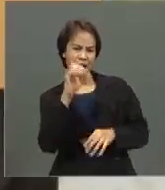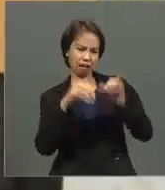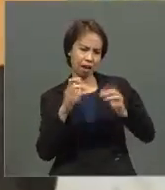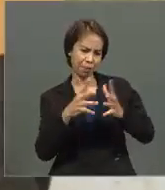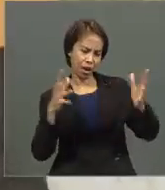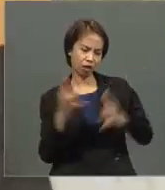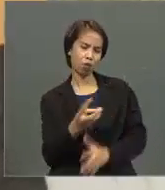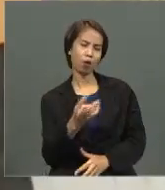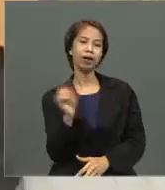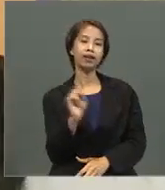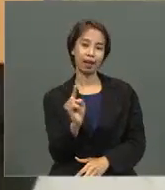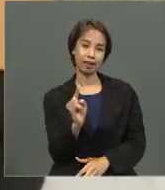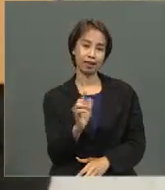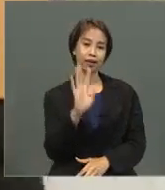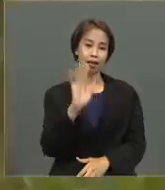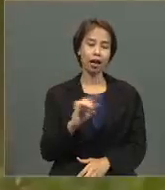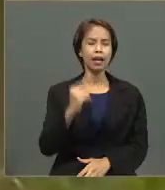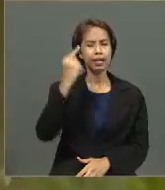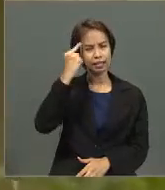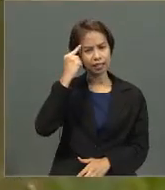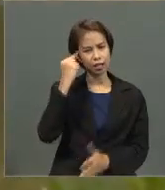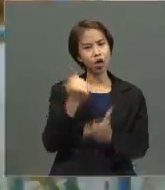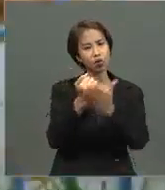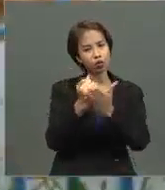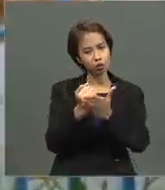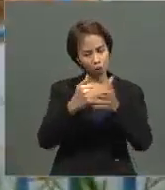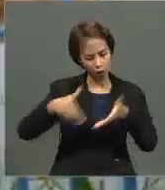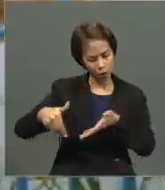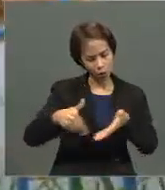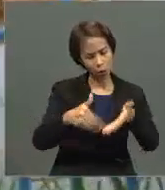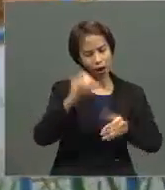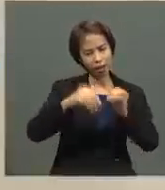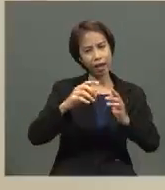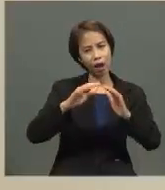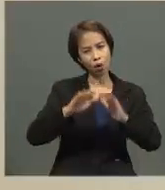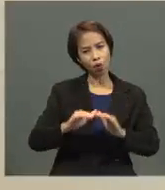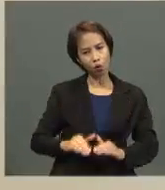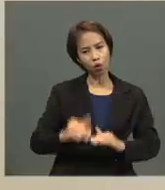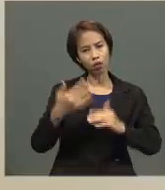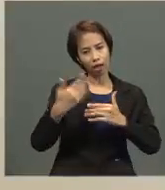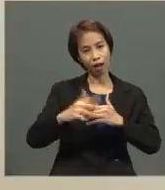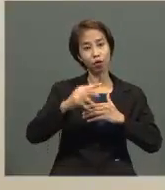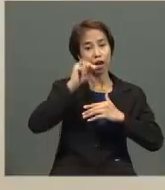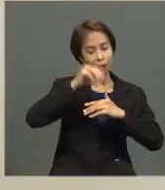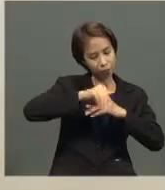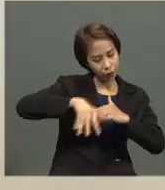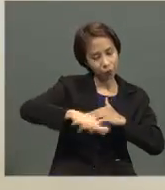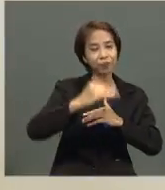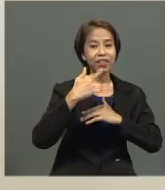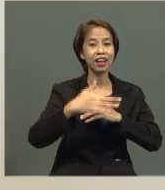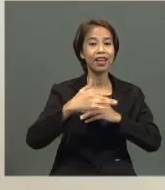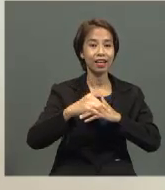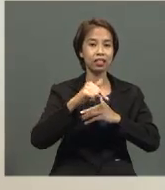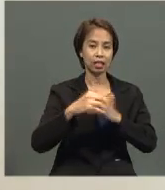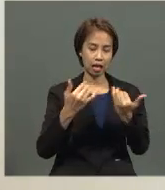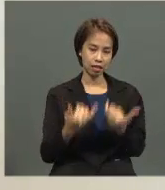ที่ด้วยเพื่อที่จะลดปริมาณขยะในแม่น้ำที่จะไหลลงสู่ทะเลได้ถึงร้อยละ60โดยขยะที่เขาบอกว่ามีการ